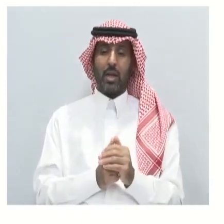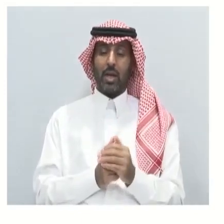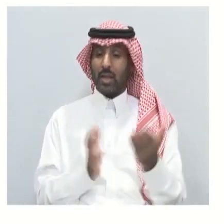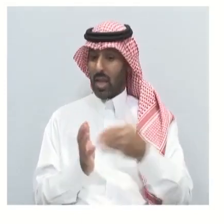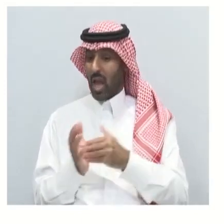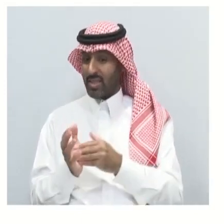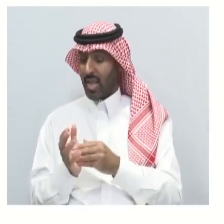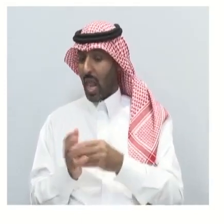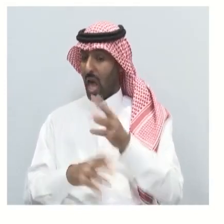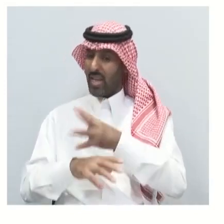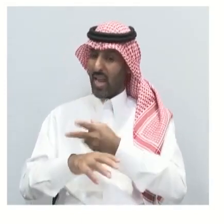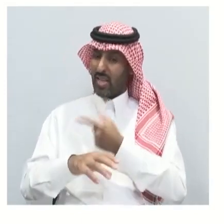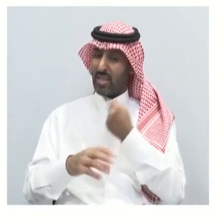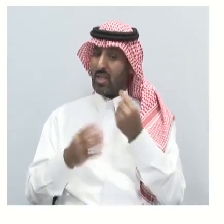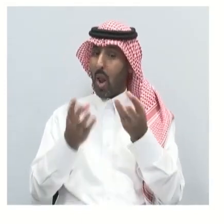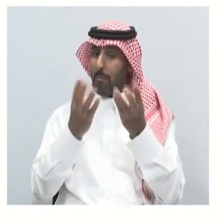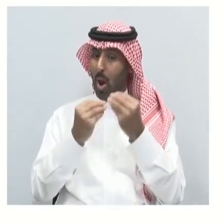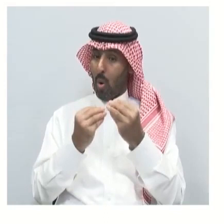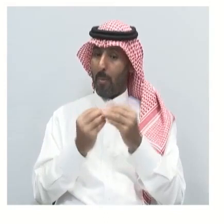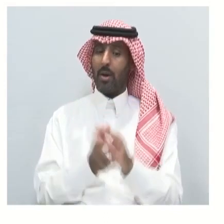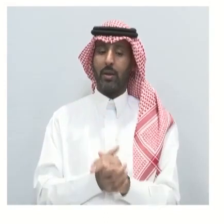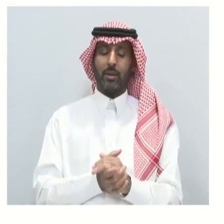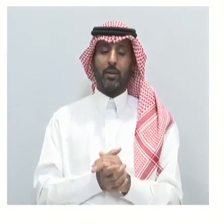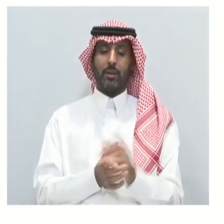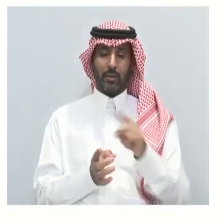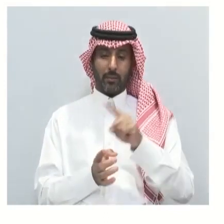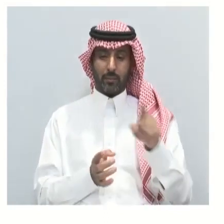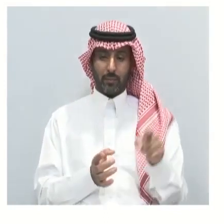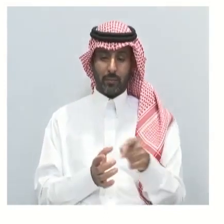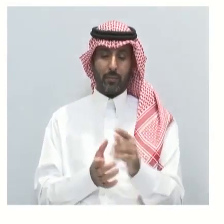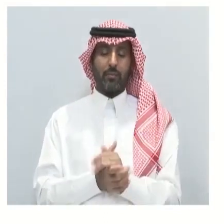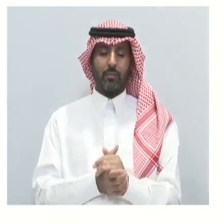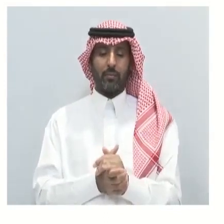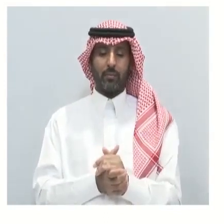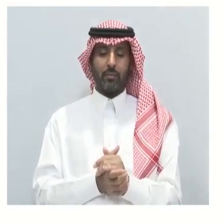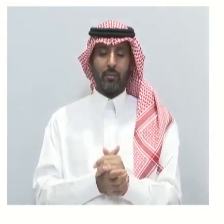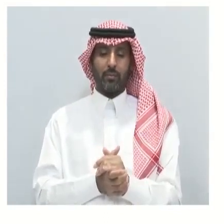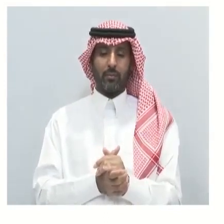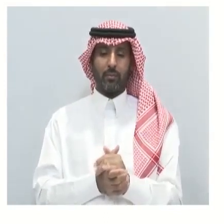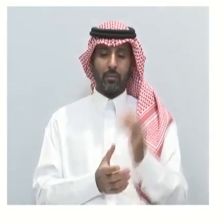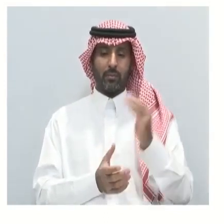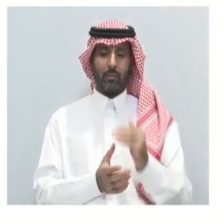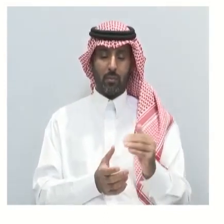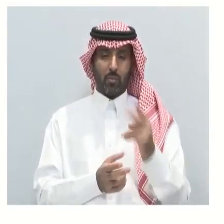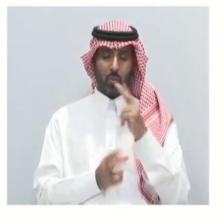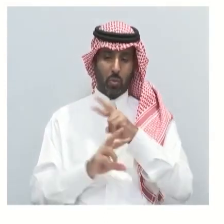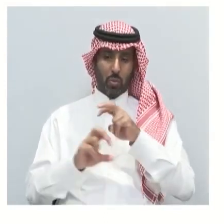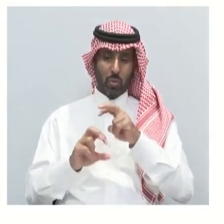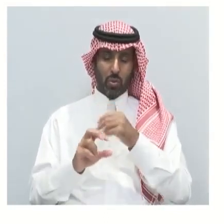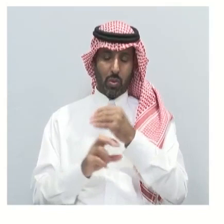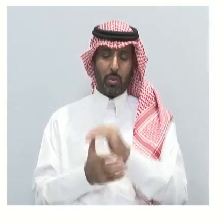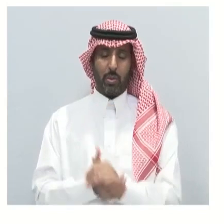مثلا لدينا هنا المنهج الذي هو يعني الطريق وال البحث يعني الكشف واستقصاء